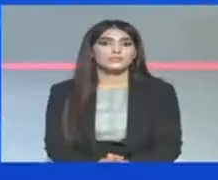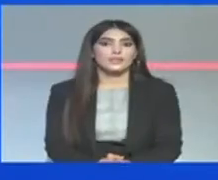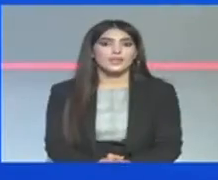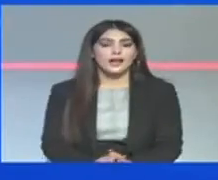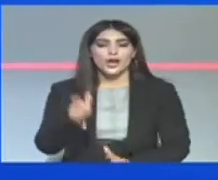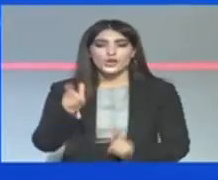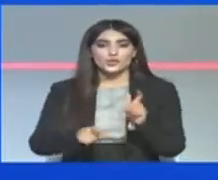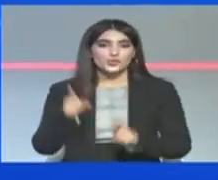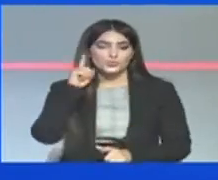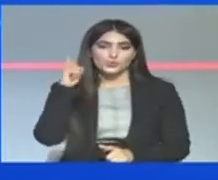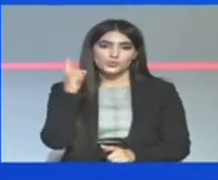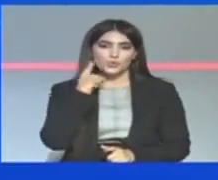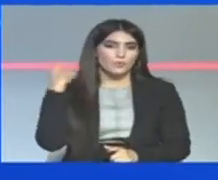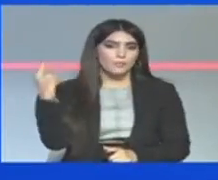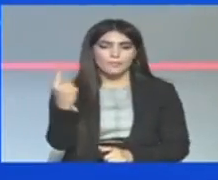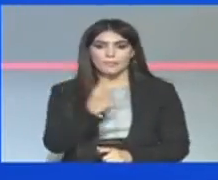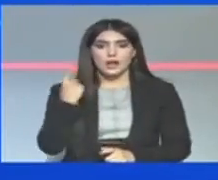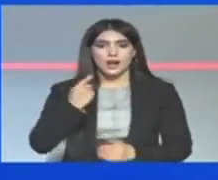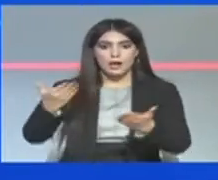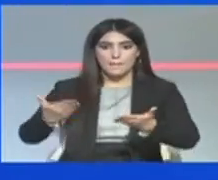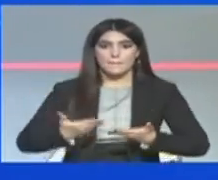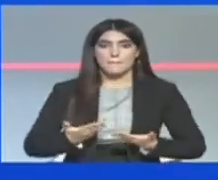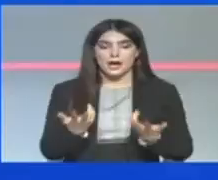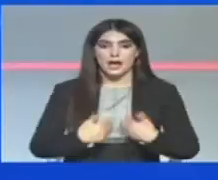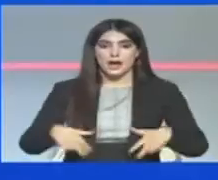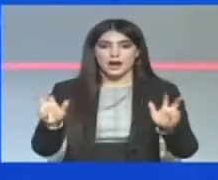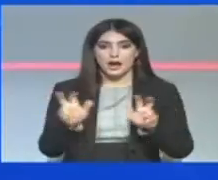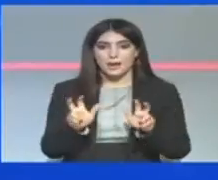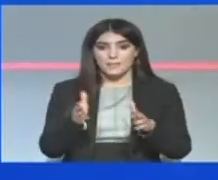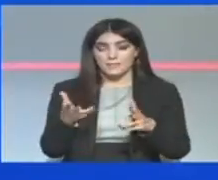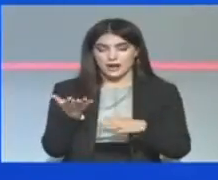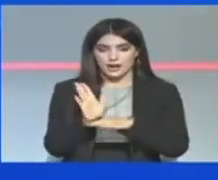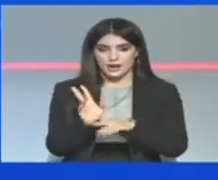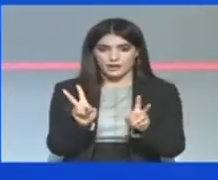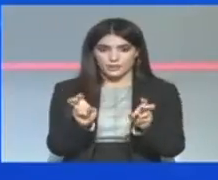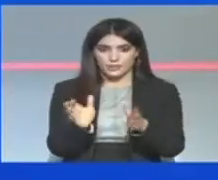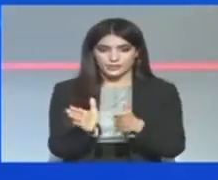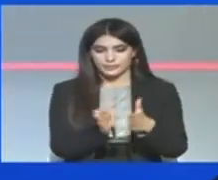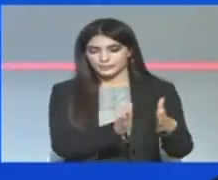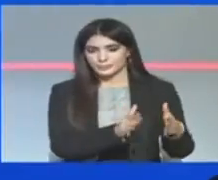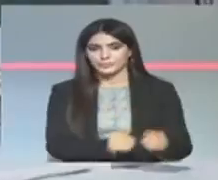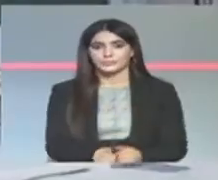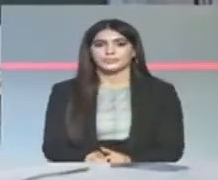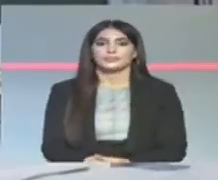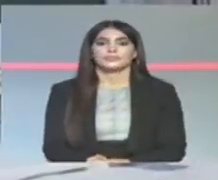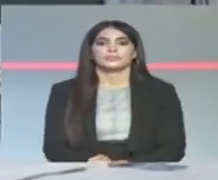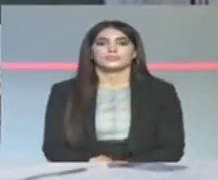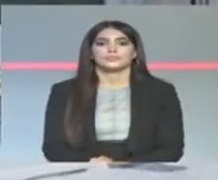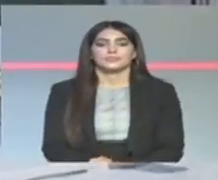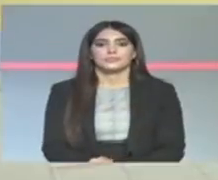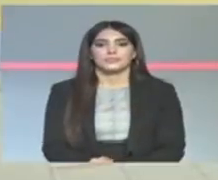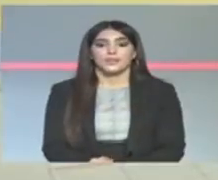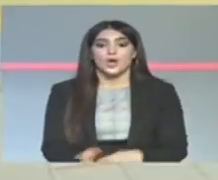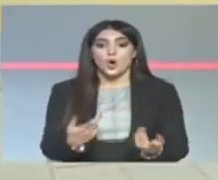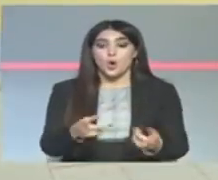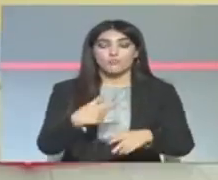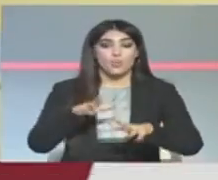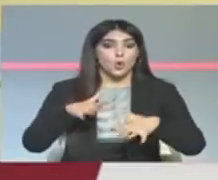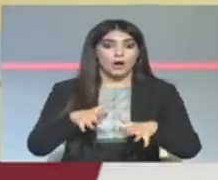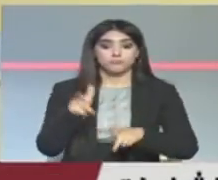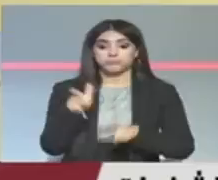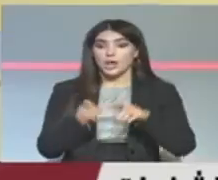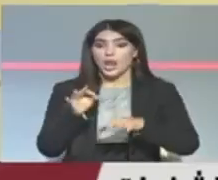مشاهدينا في كل مكان اهلا بكم الى هذا الموعد الاخباري واليكم العناوين وسط تخوفات